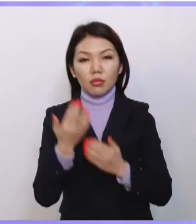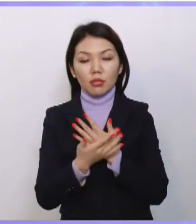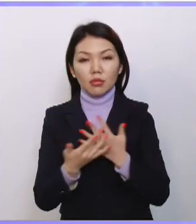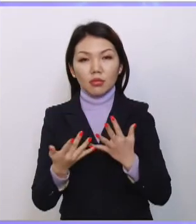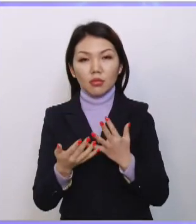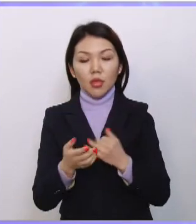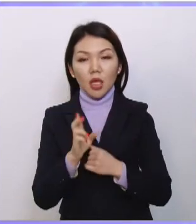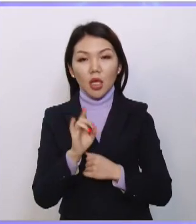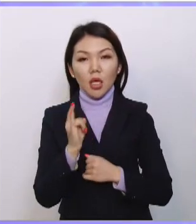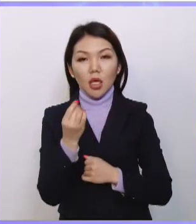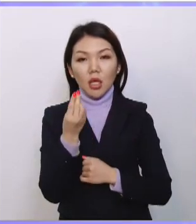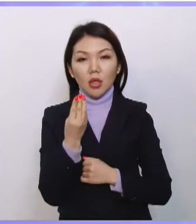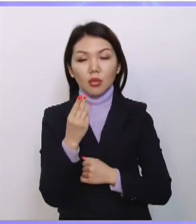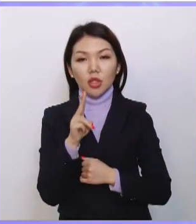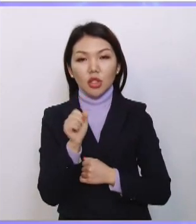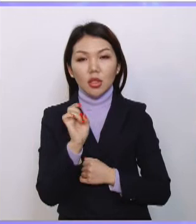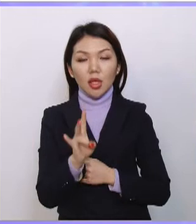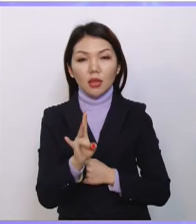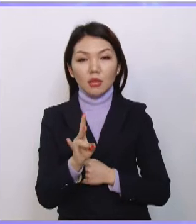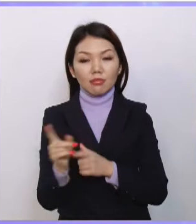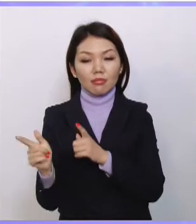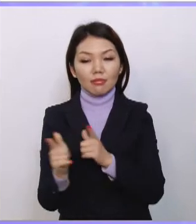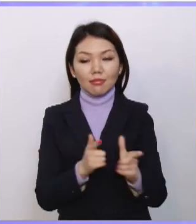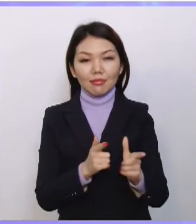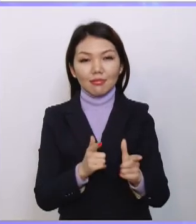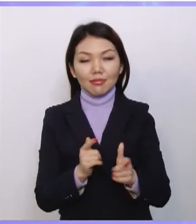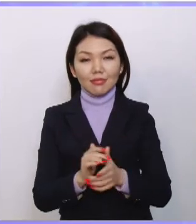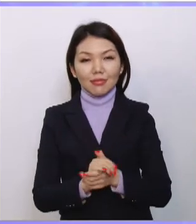Биз бышкан алмаларды тердик.